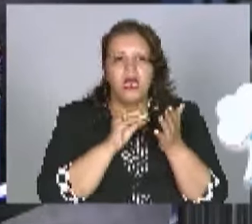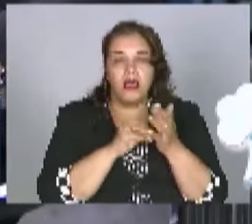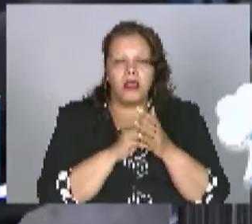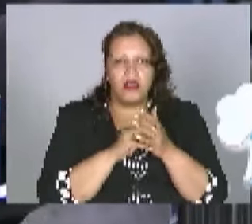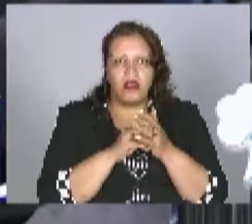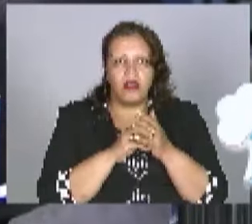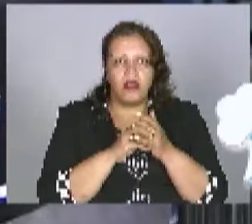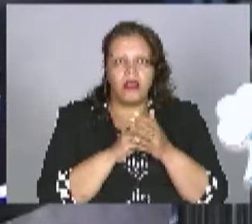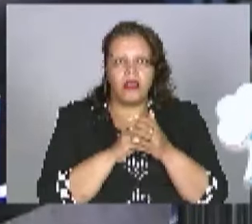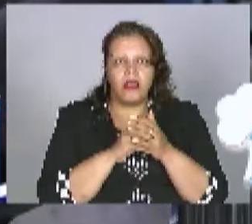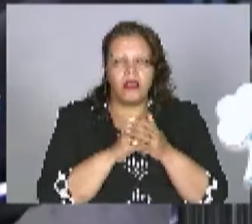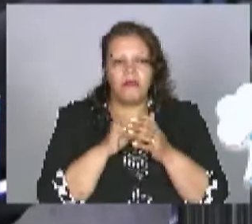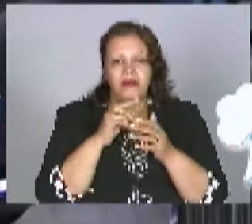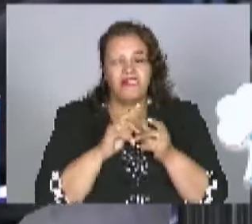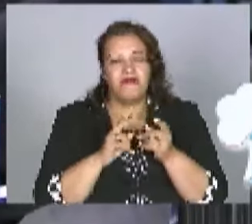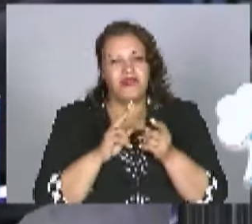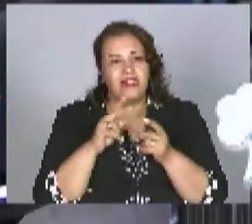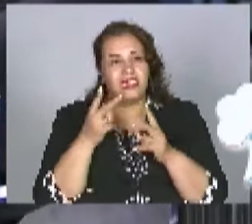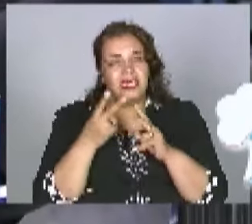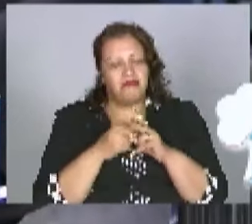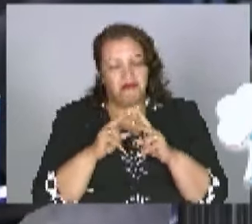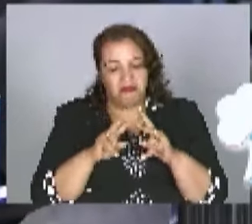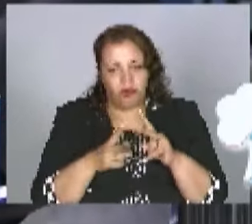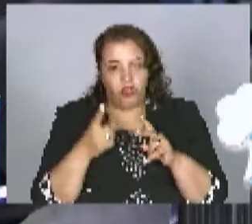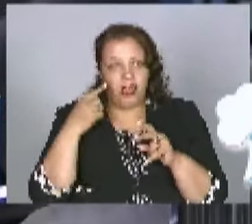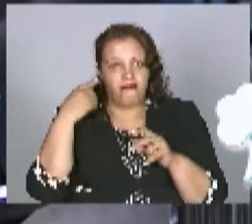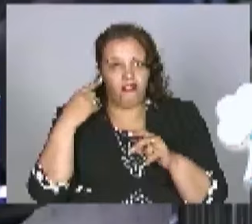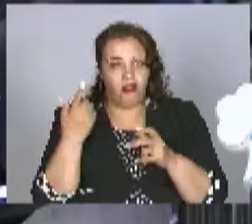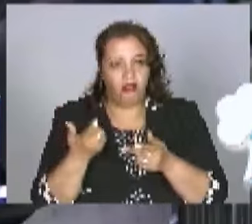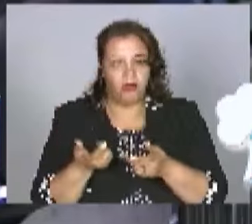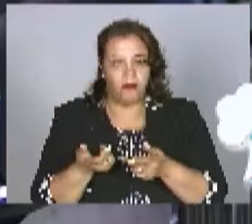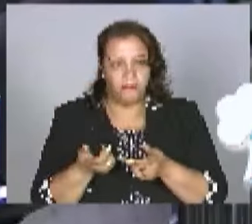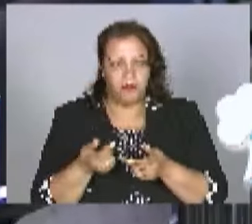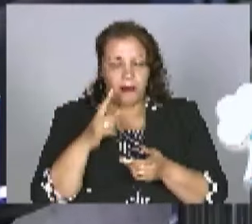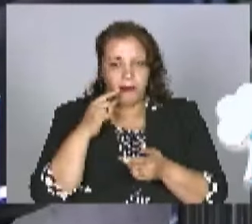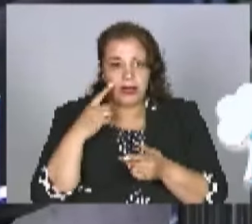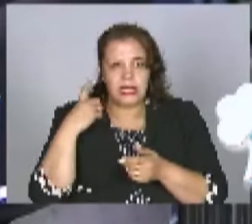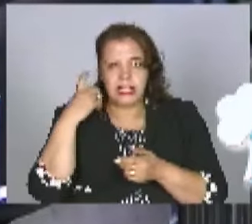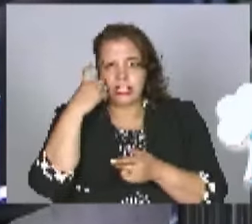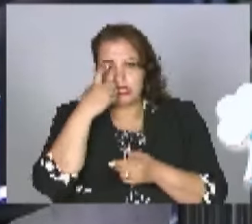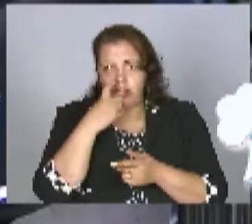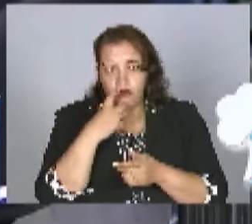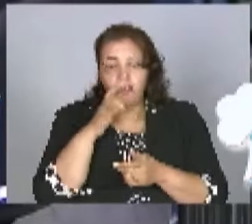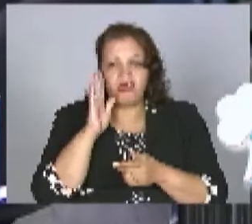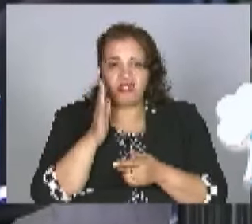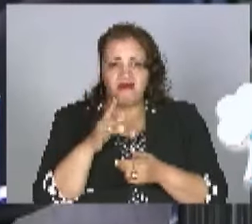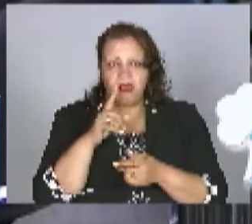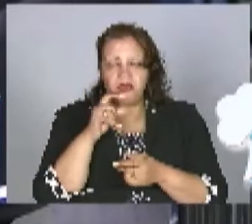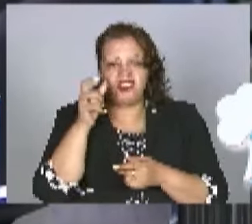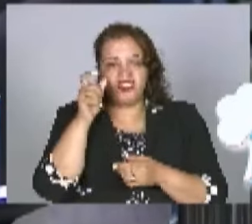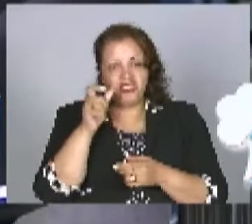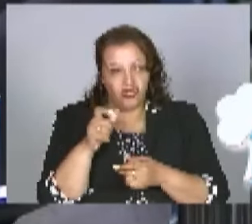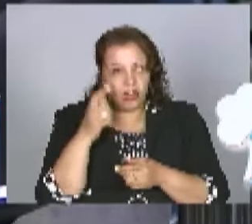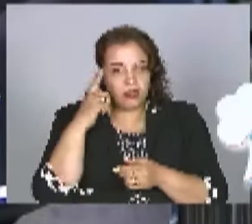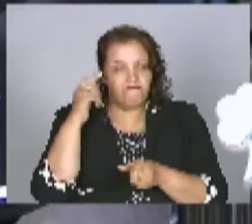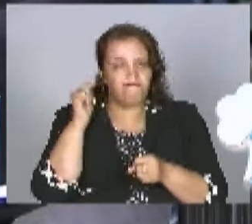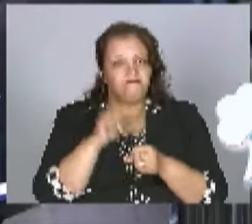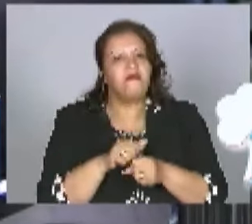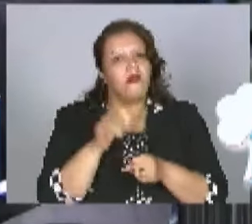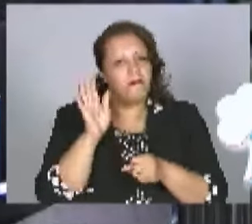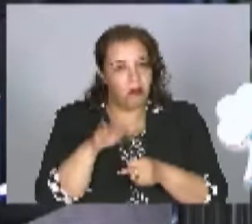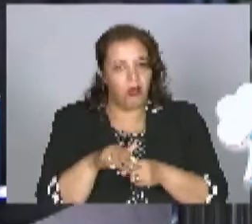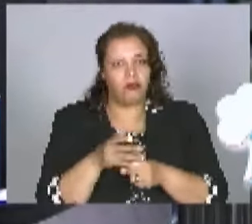بمعنى عكس ما البعض متوقع العنف قد يؤدي الى ان الشخص يطلع متسلط